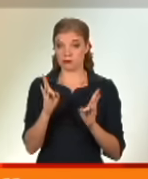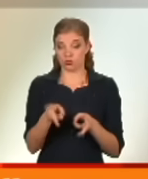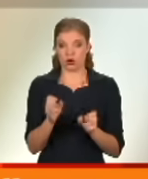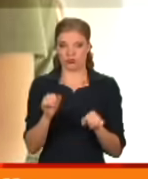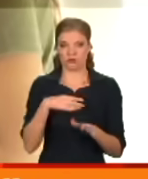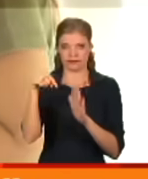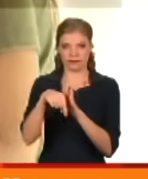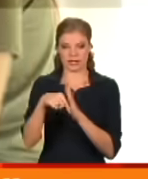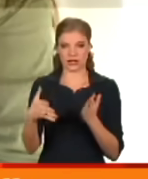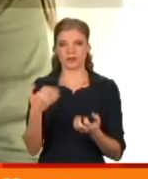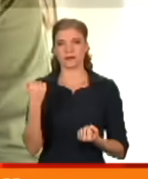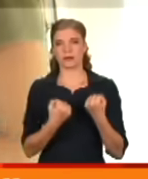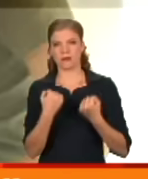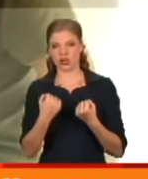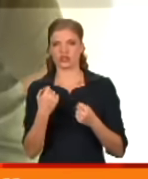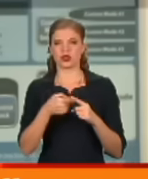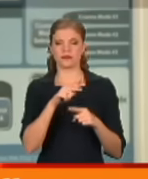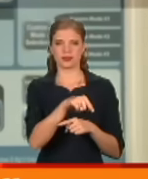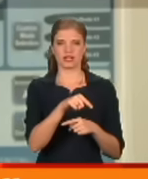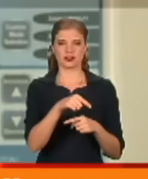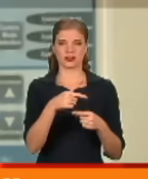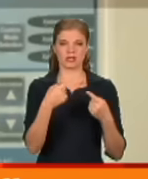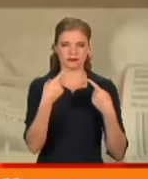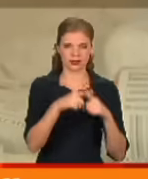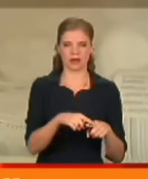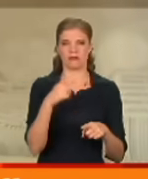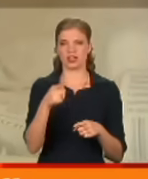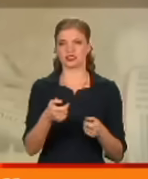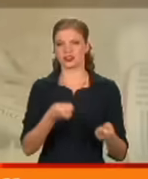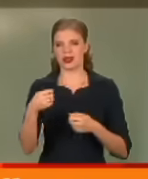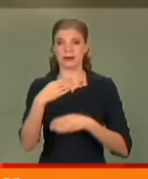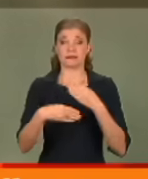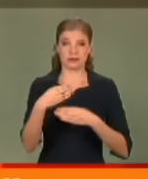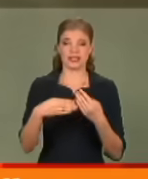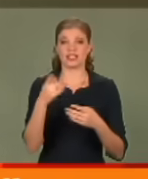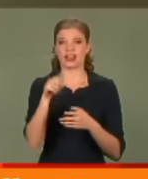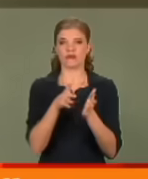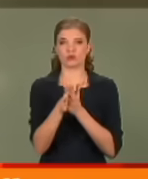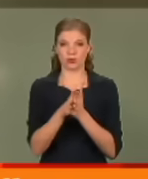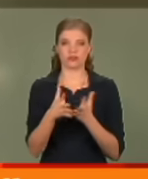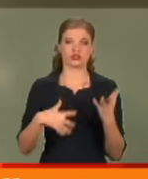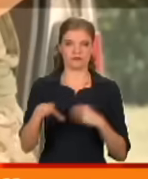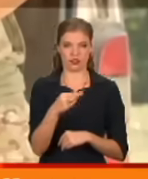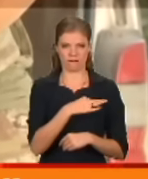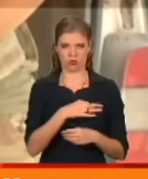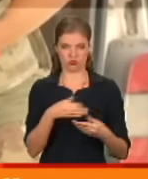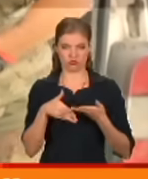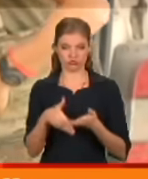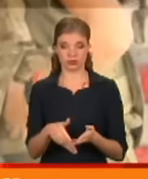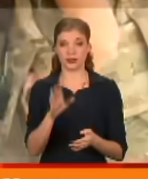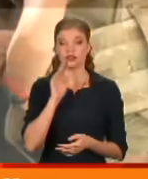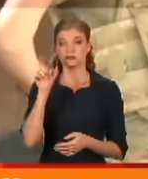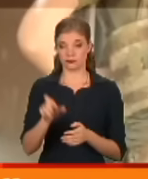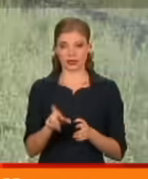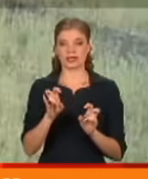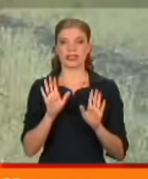відбуватися всередині. Машина, цей апарат, ці ноші, бінти, абсолютно, навіть ці рукавички – це все волонтерське. Аліна у